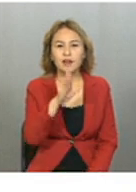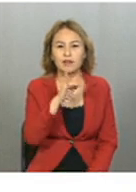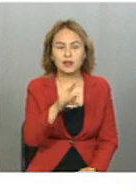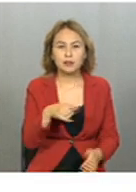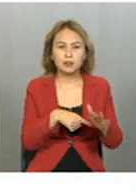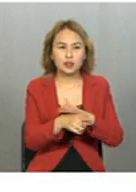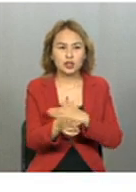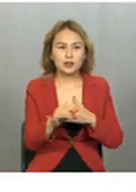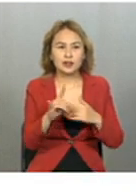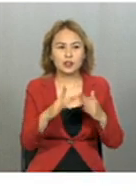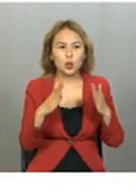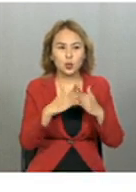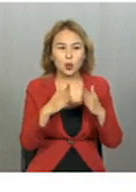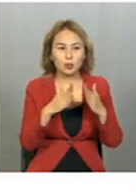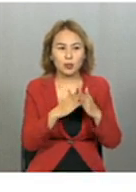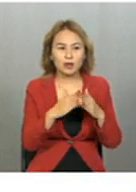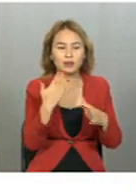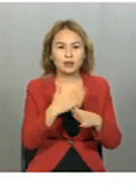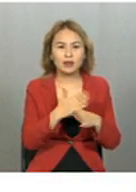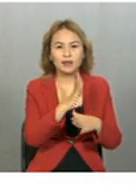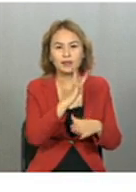из дома. Приставка «вы».